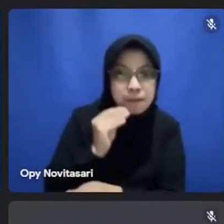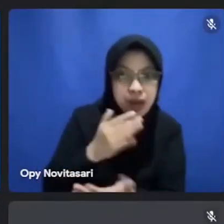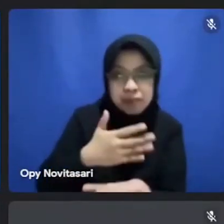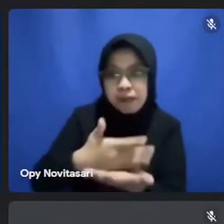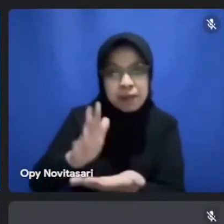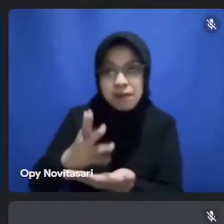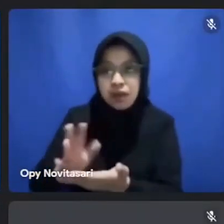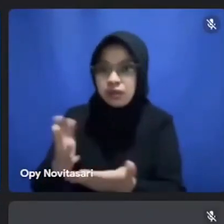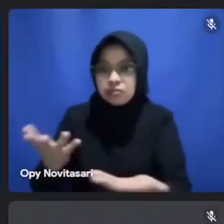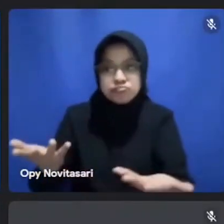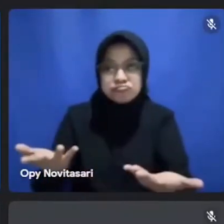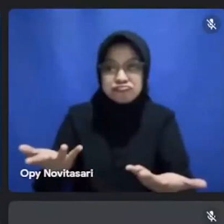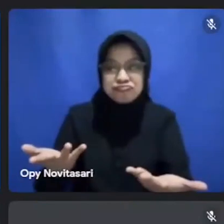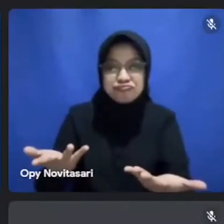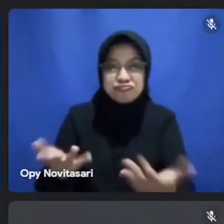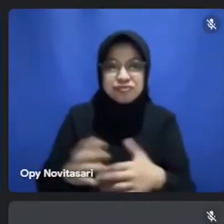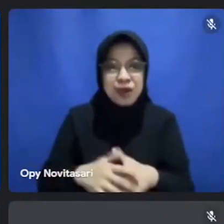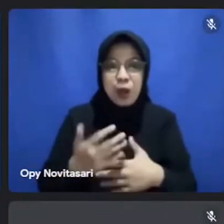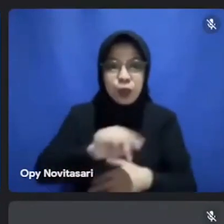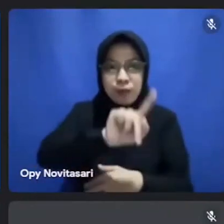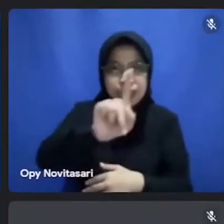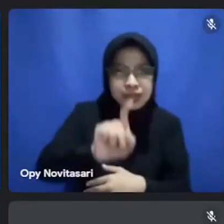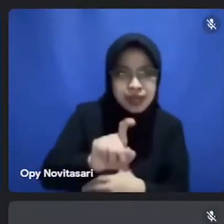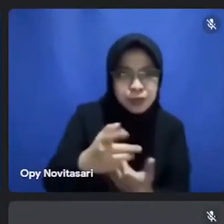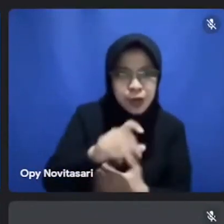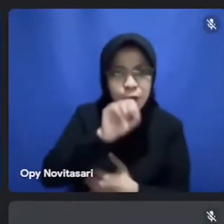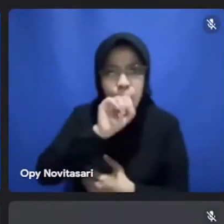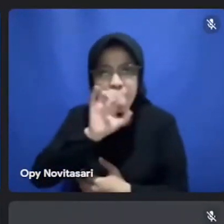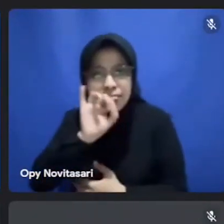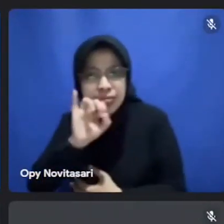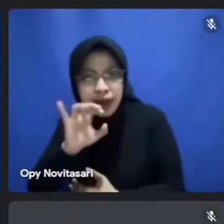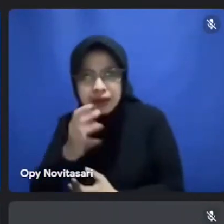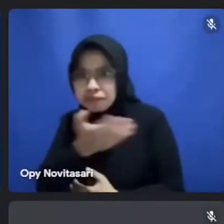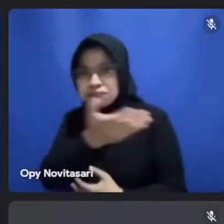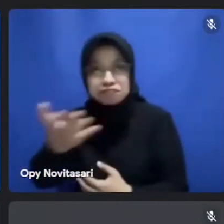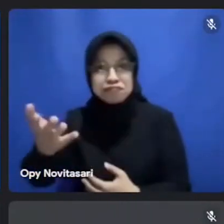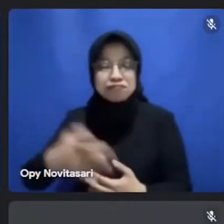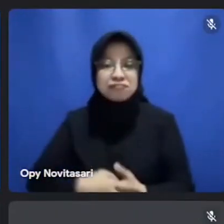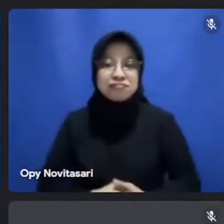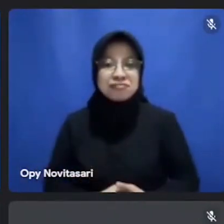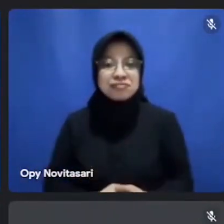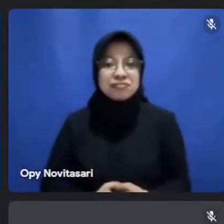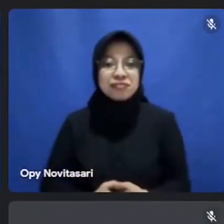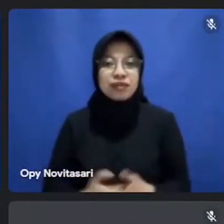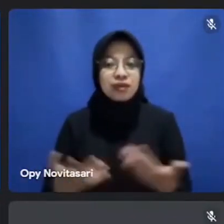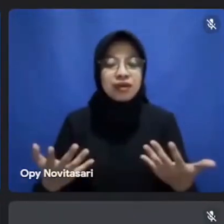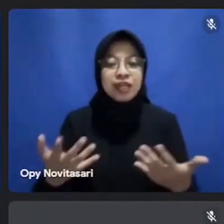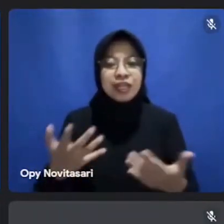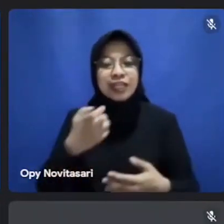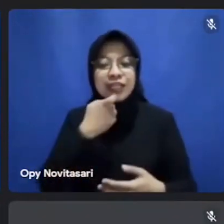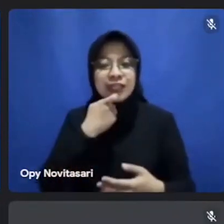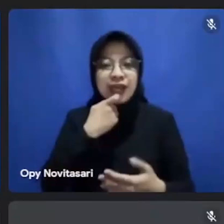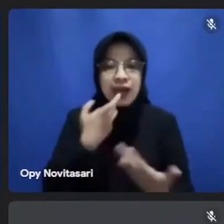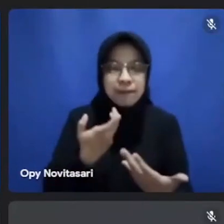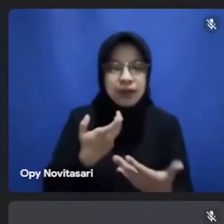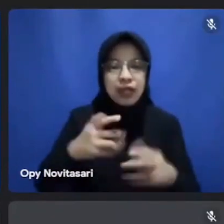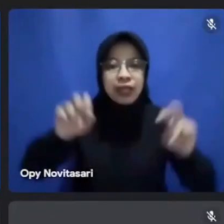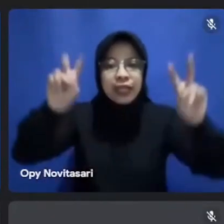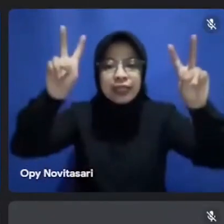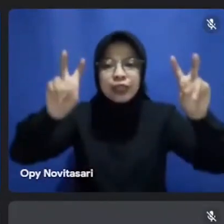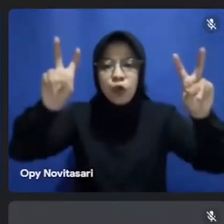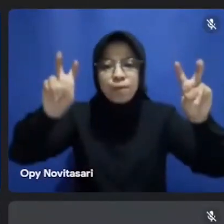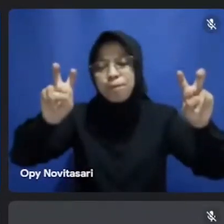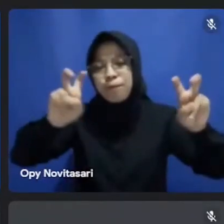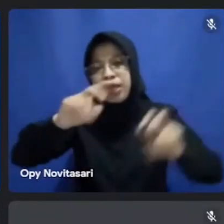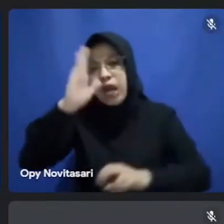pengalamannya atau pertanyaan atau mungkin komentar juga eh mengenai eh tema kali ini topik